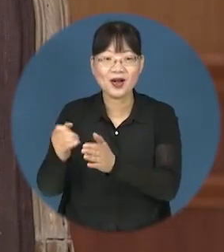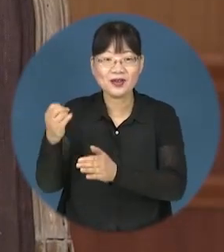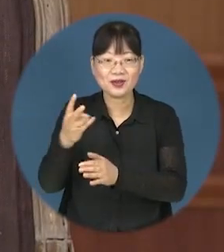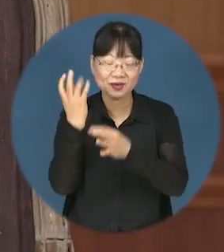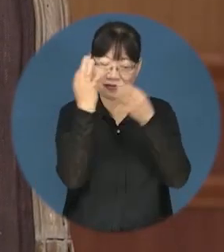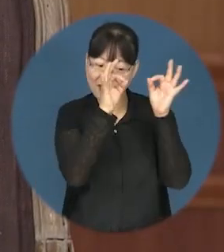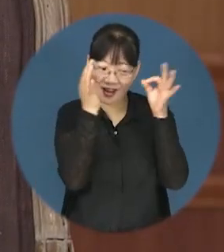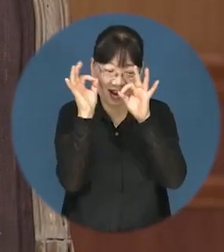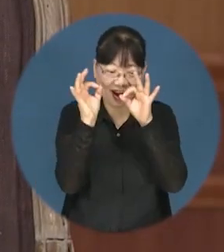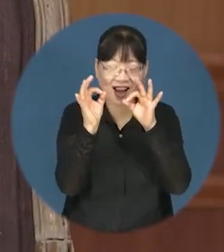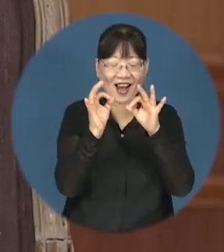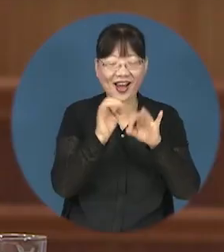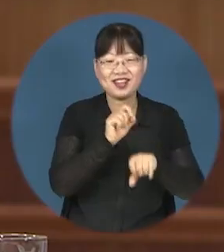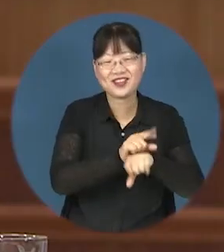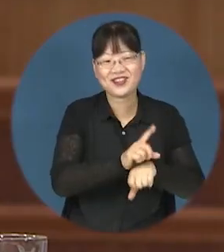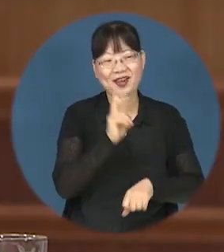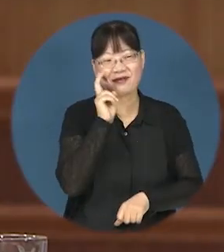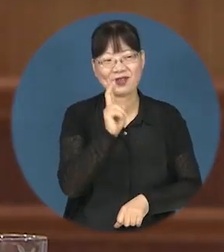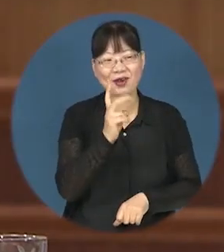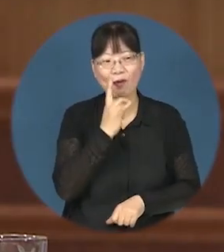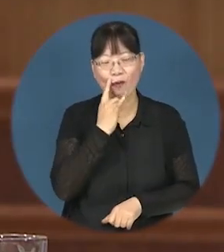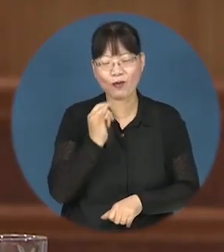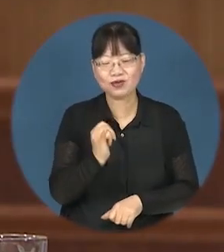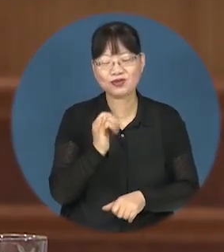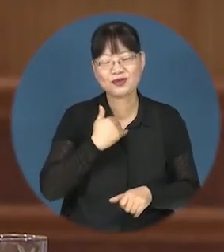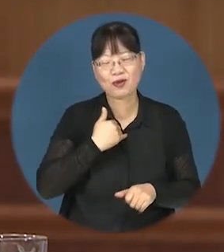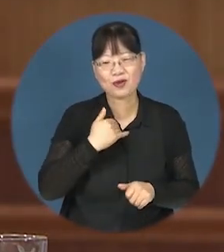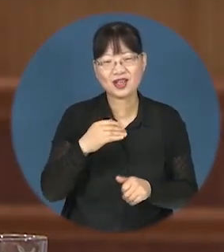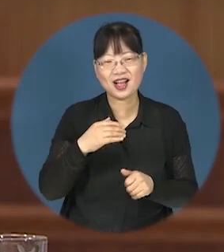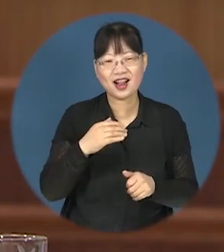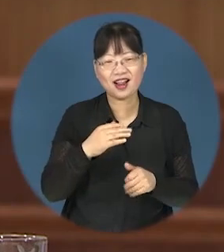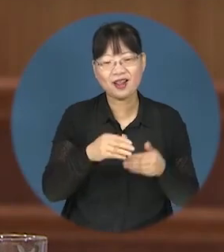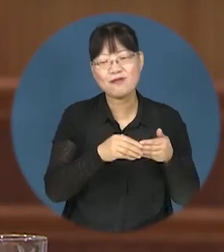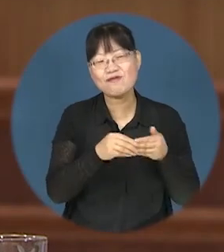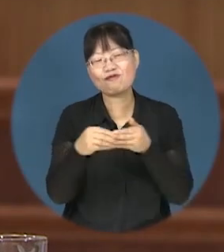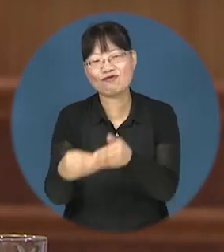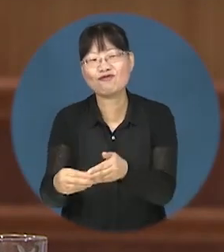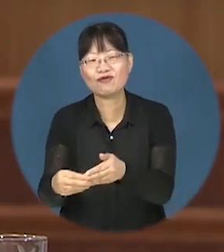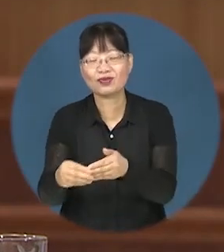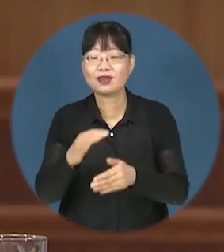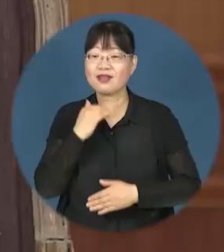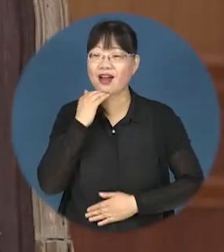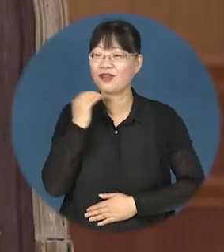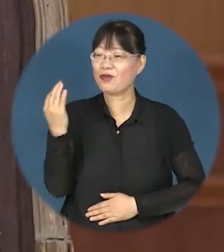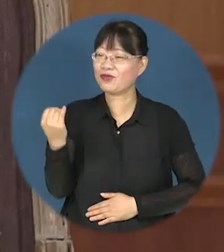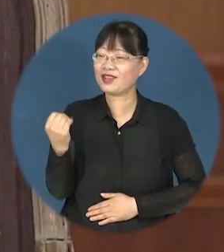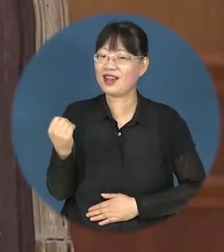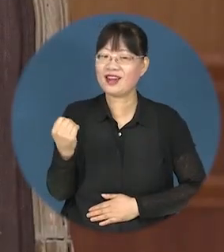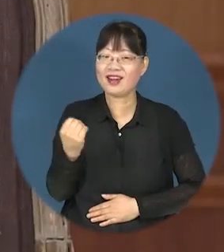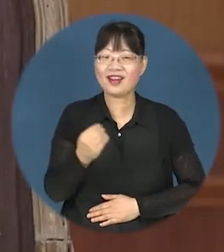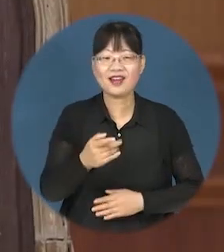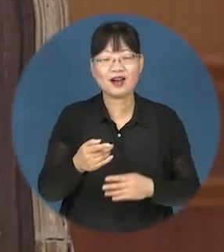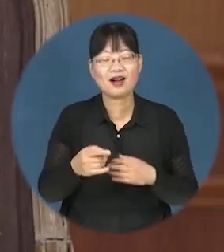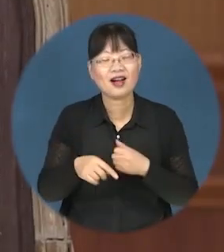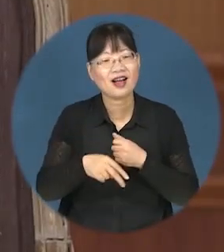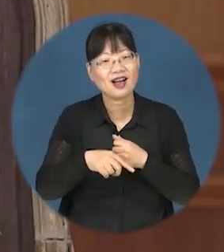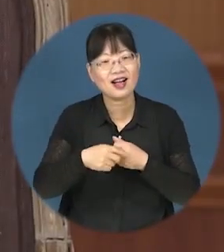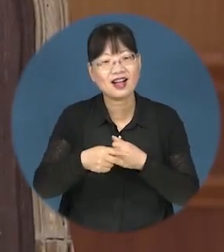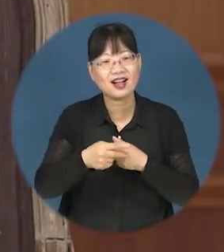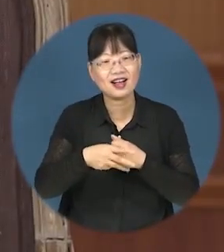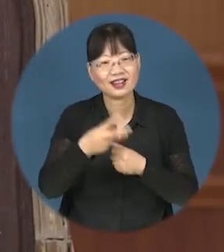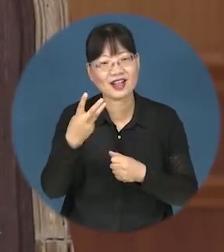했었던 것 같아요 웨어 어머님이 4 일부러 들어간거 예 예 너스 할 때 아 저 전혀